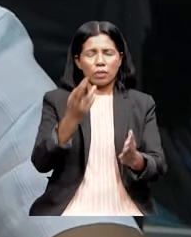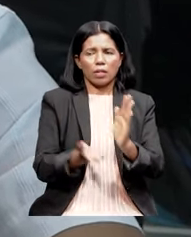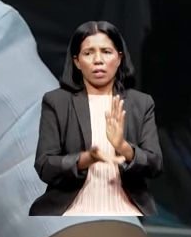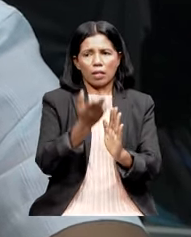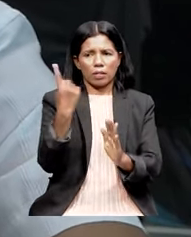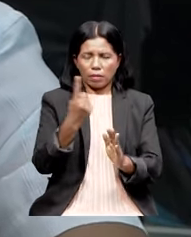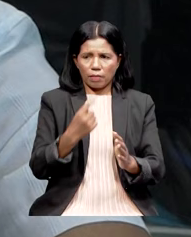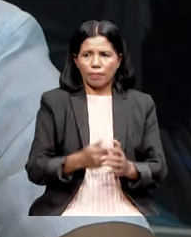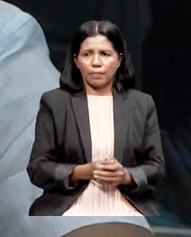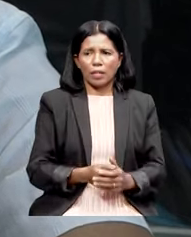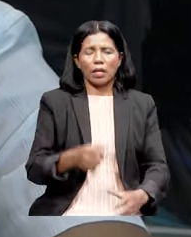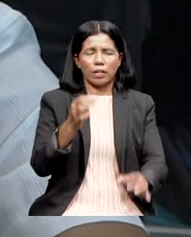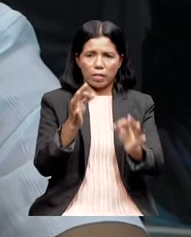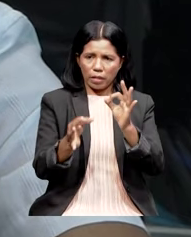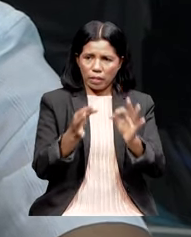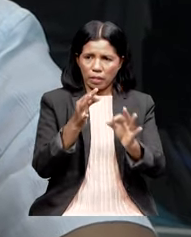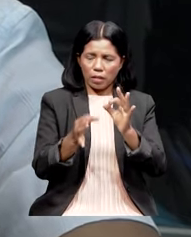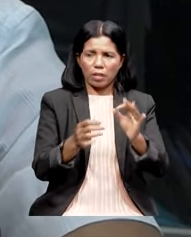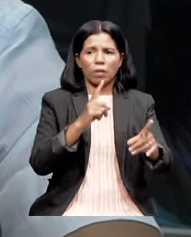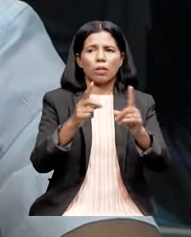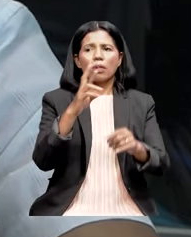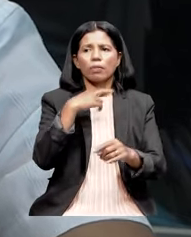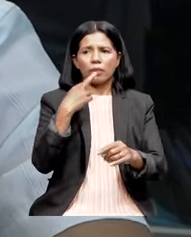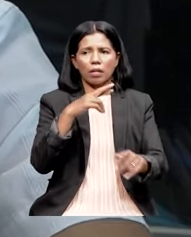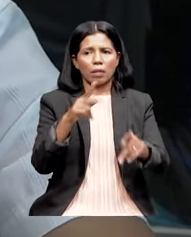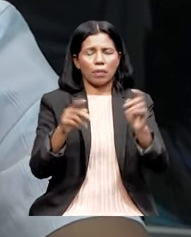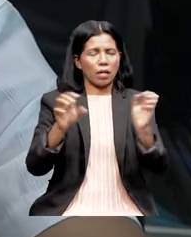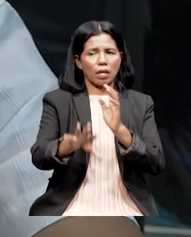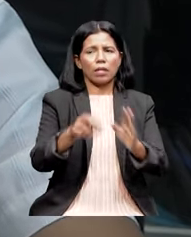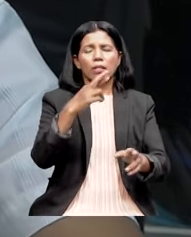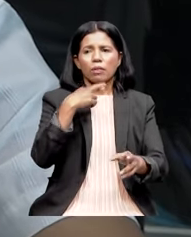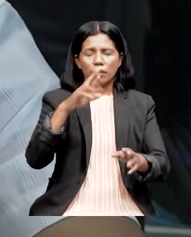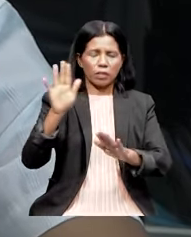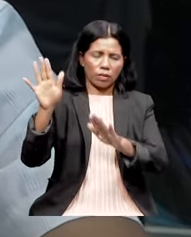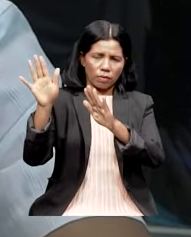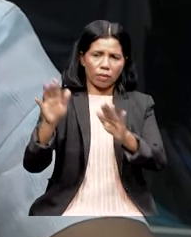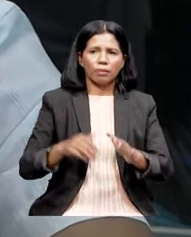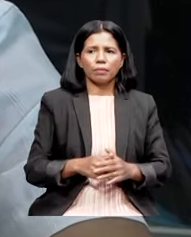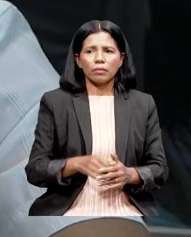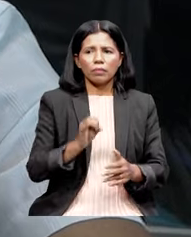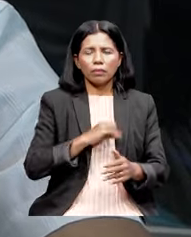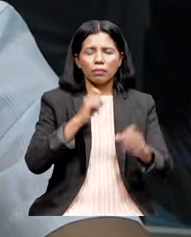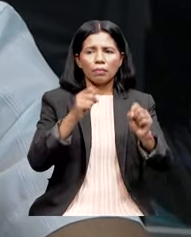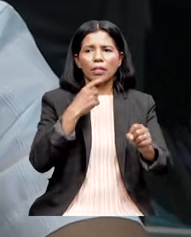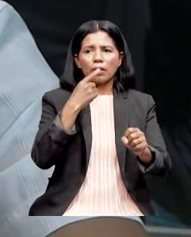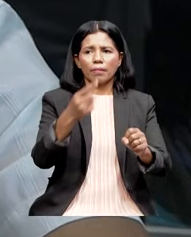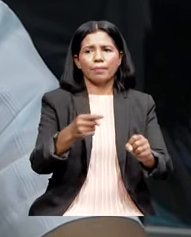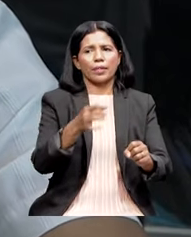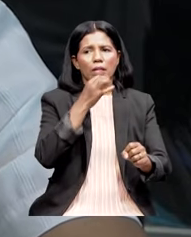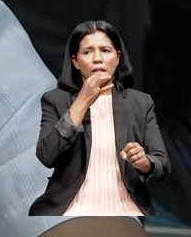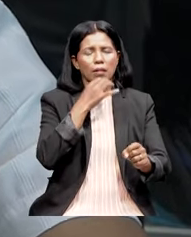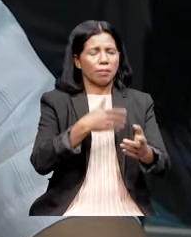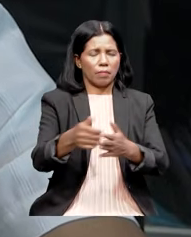yang kari hari yang karakulia force memang hari yang emang lah hetan force ya foho teritorium harus sebeli narsa masa tuh ha ha ini